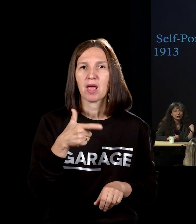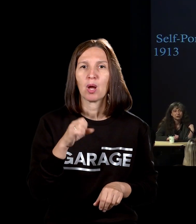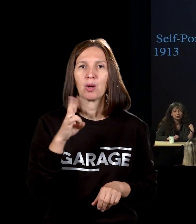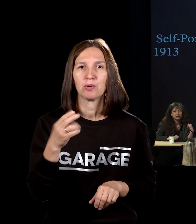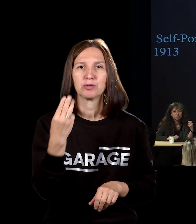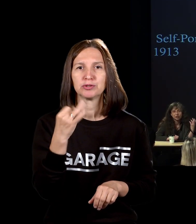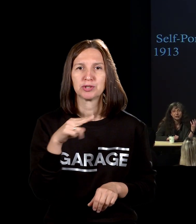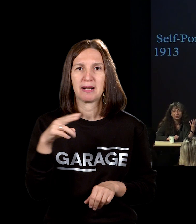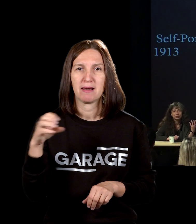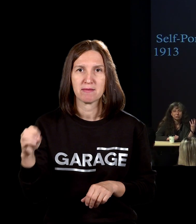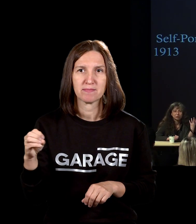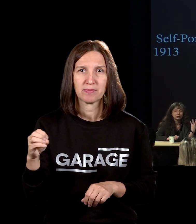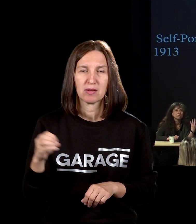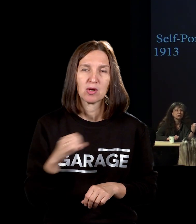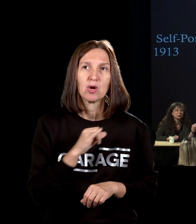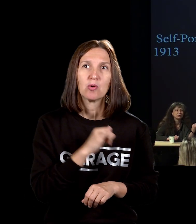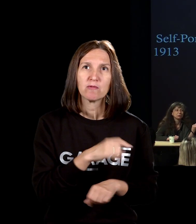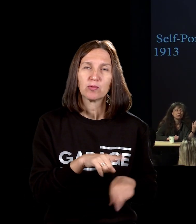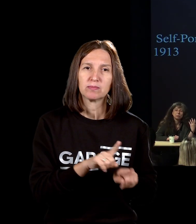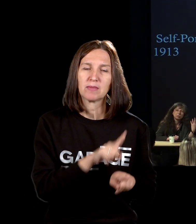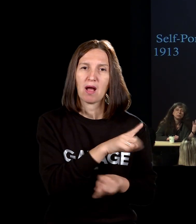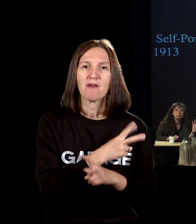у австрийского экспрессиониста примерно